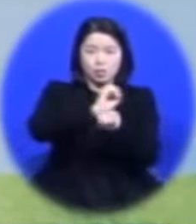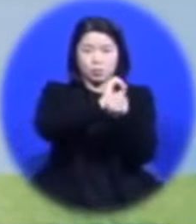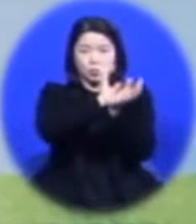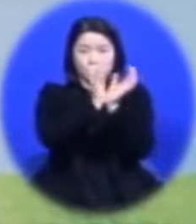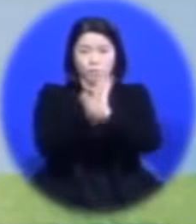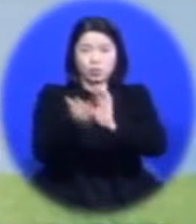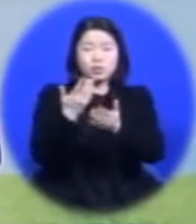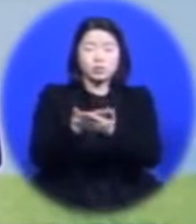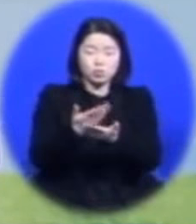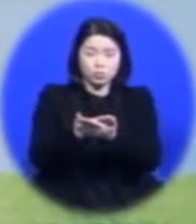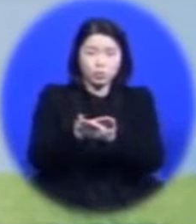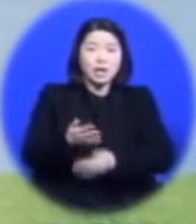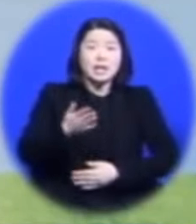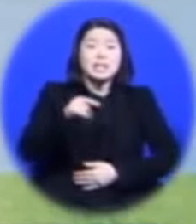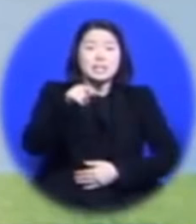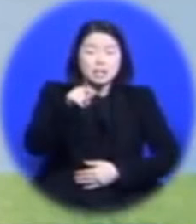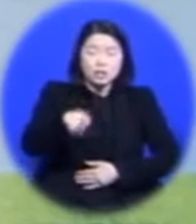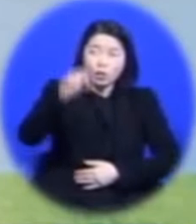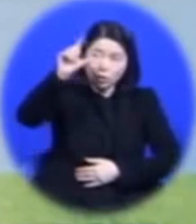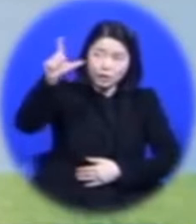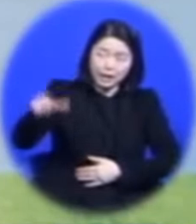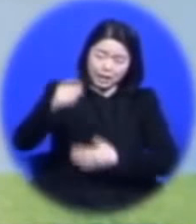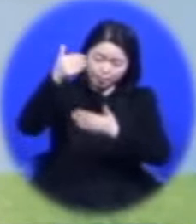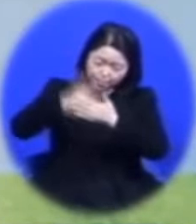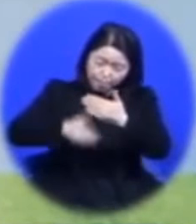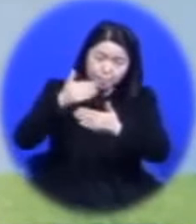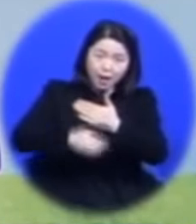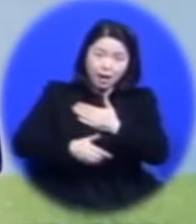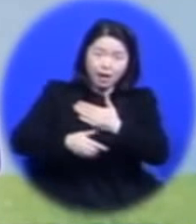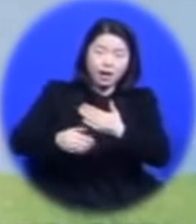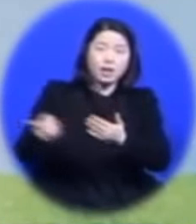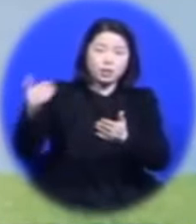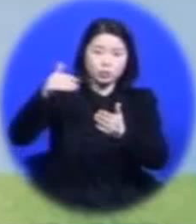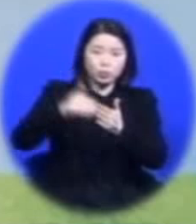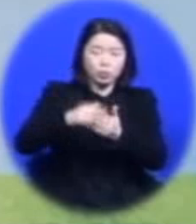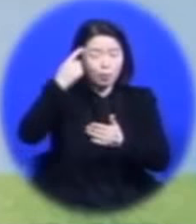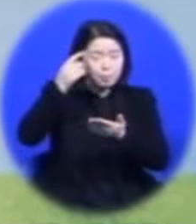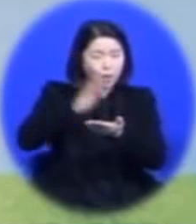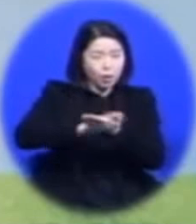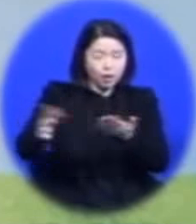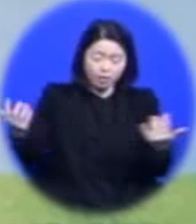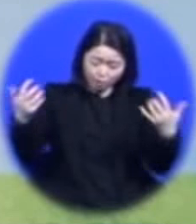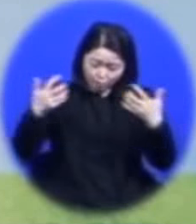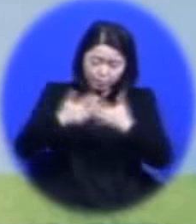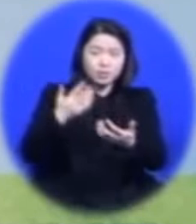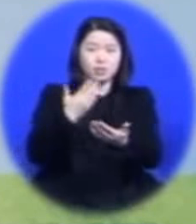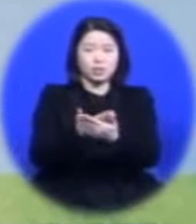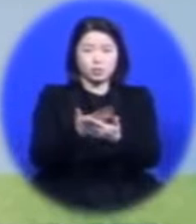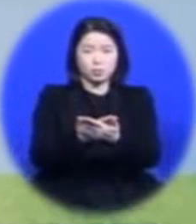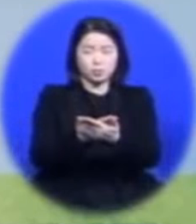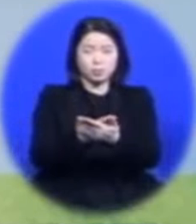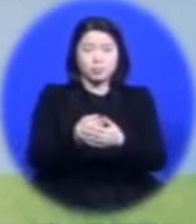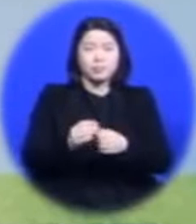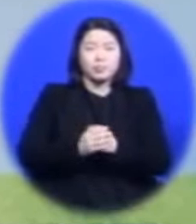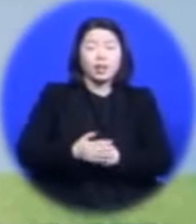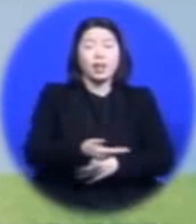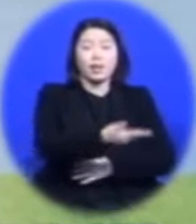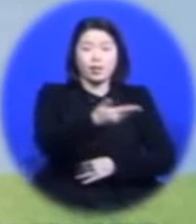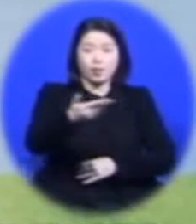해주시고 저 달이 다 달도록 평화가 넘치게 해 주십시오